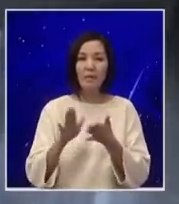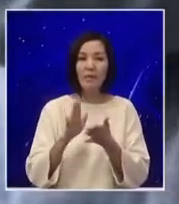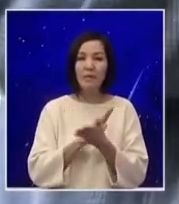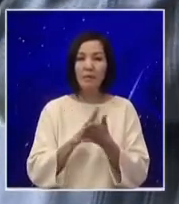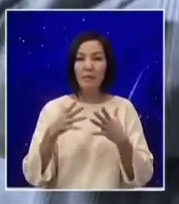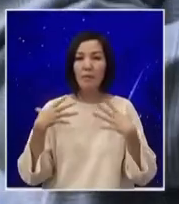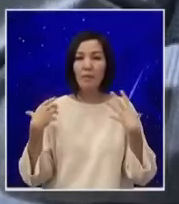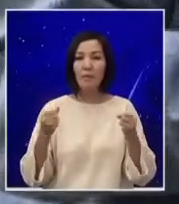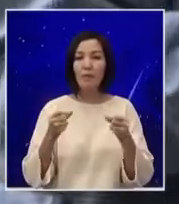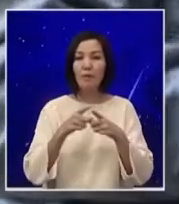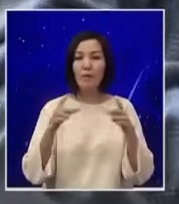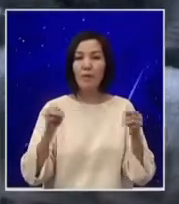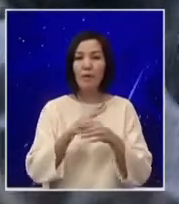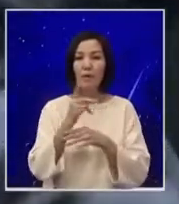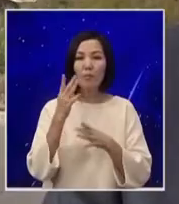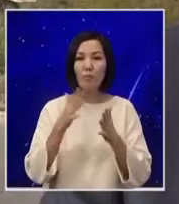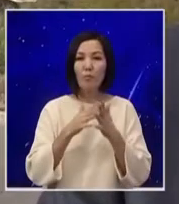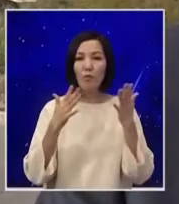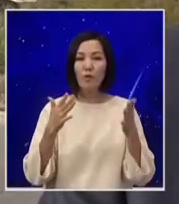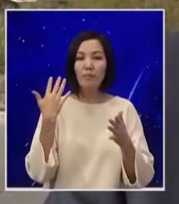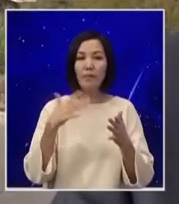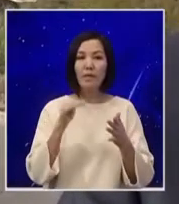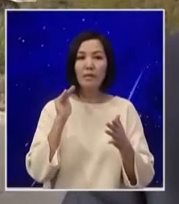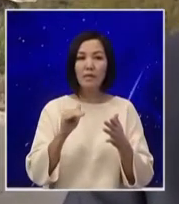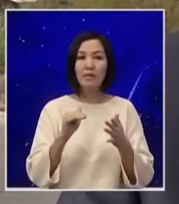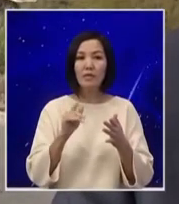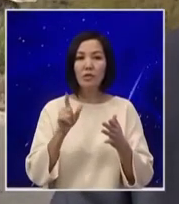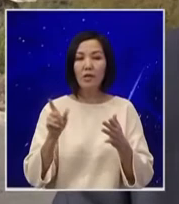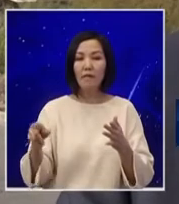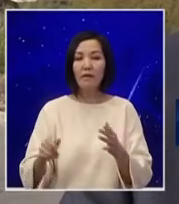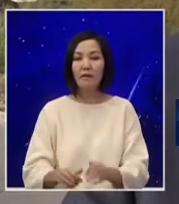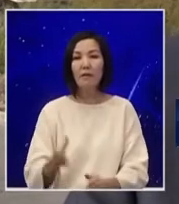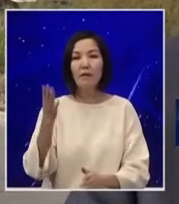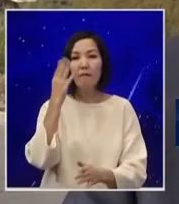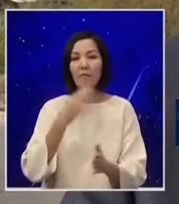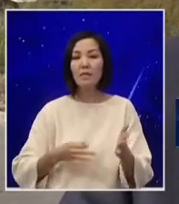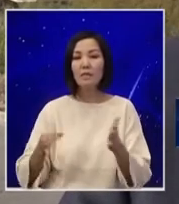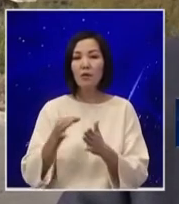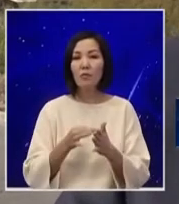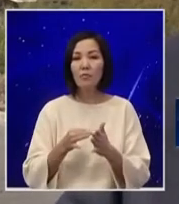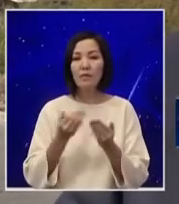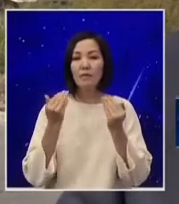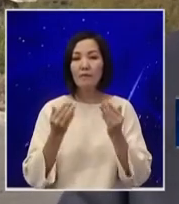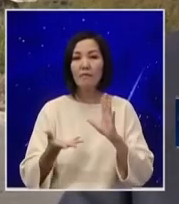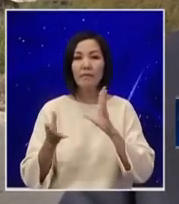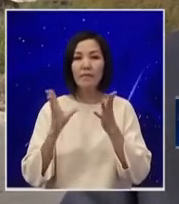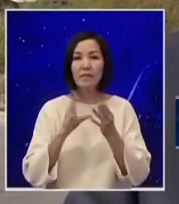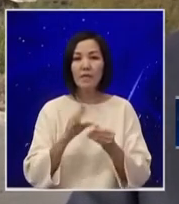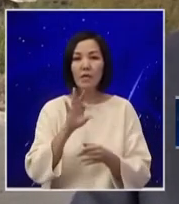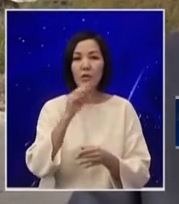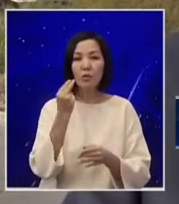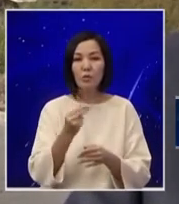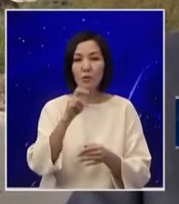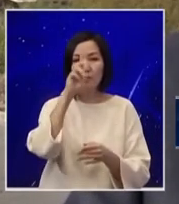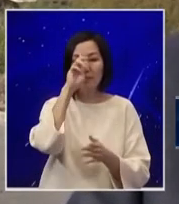обеспеченной более пяти тысяч человек в алматинской области действуйте социальные программы